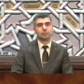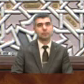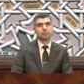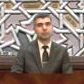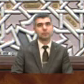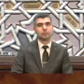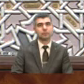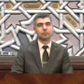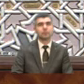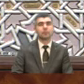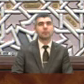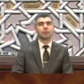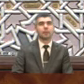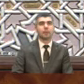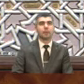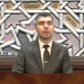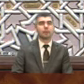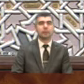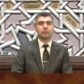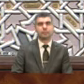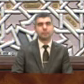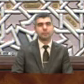سيد الرئيس. تفضلي السيدة النائبة.